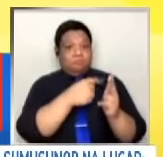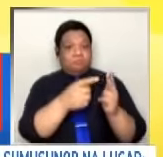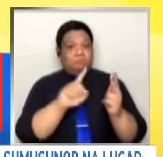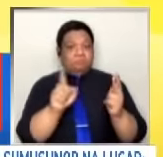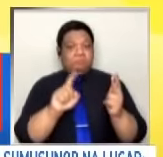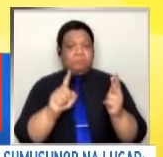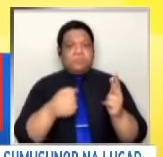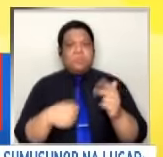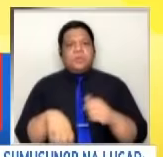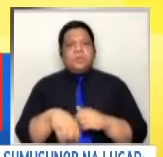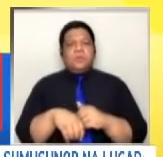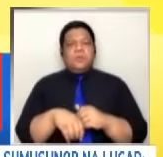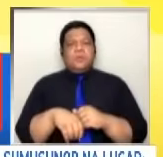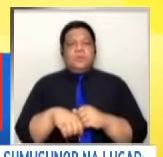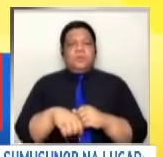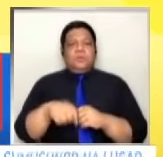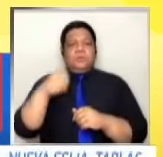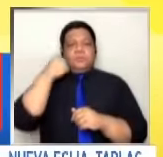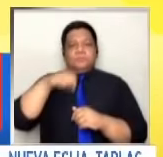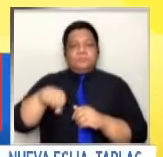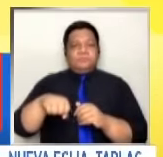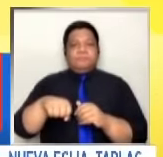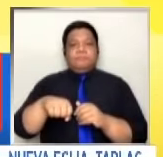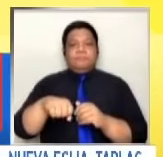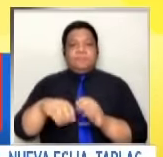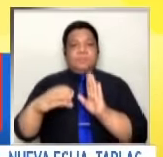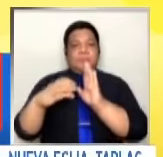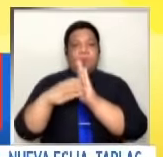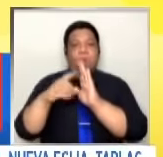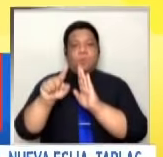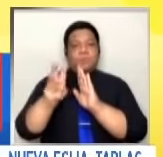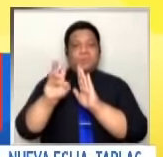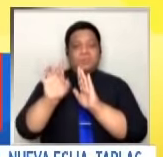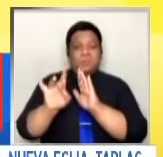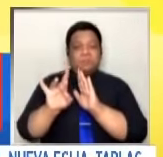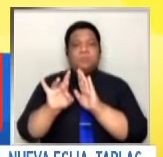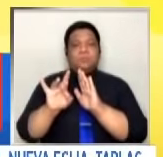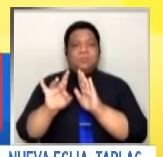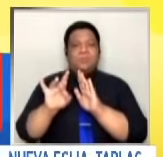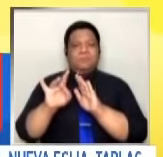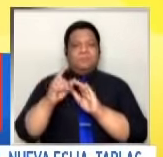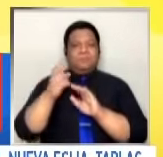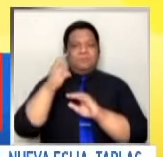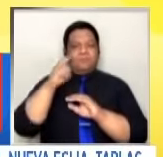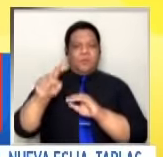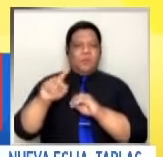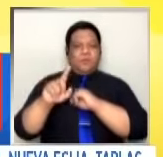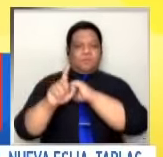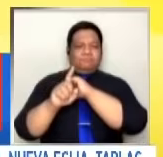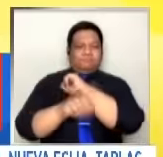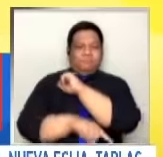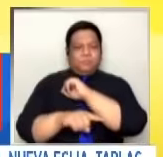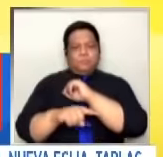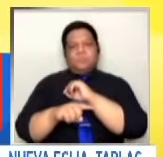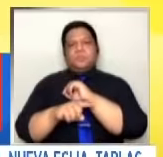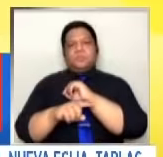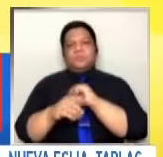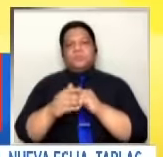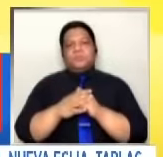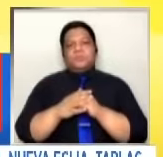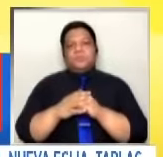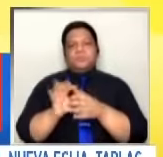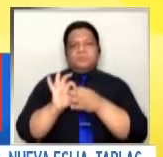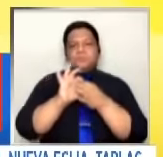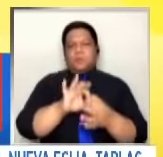violation of Article 168 ng ating RPC in relation to illegal possession and use of false treasury